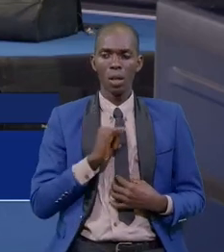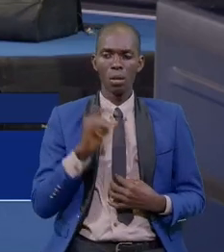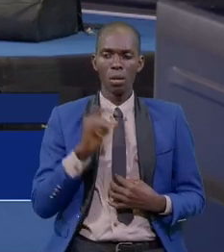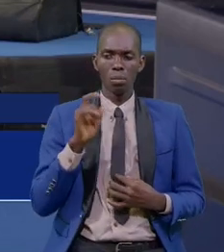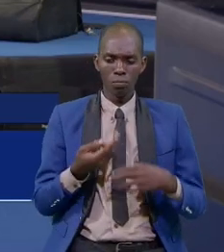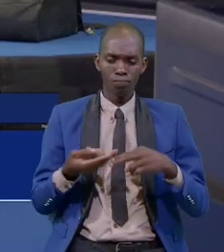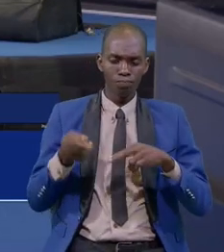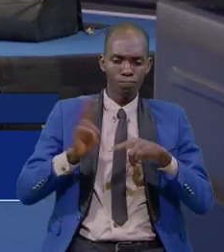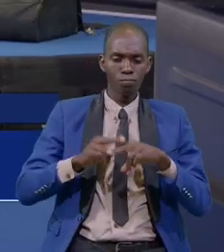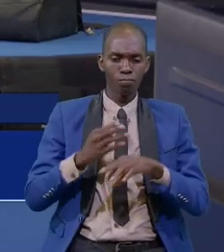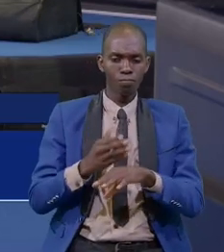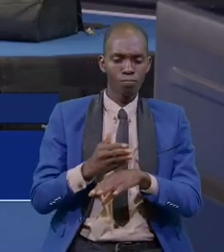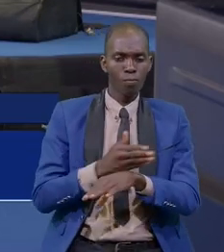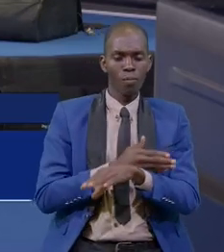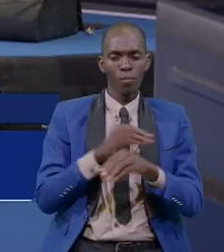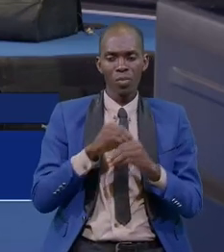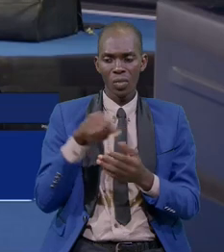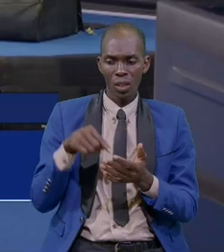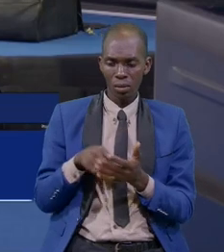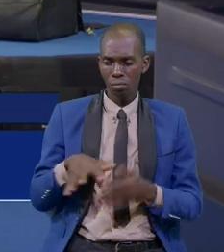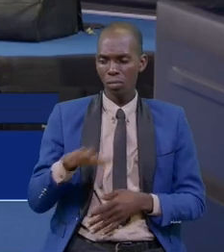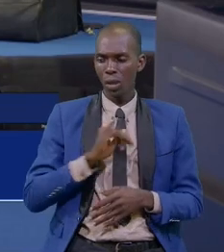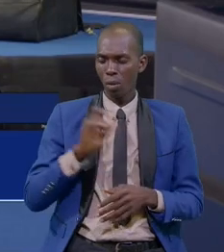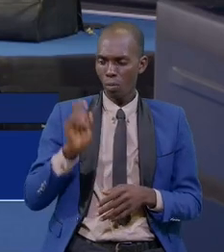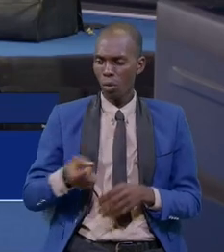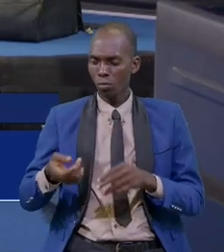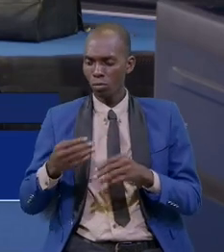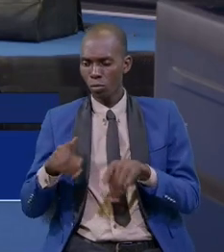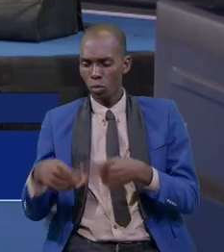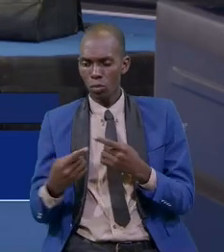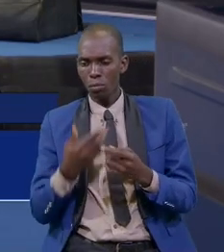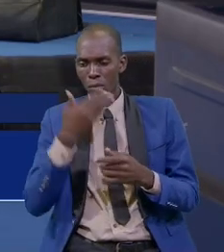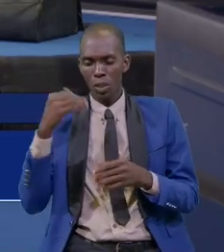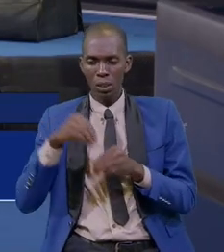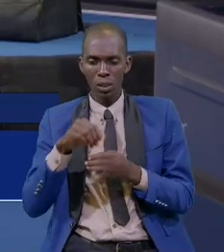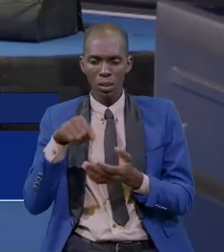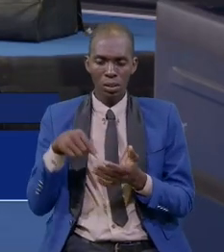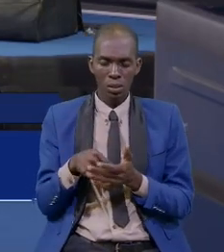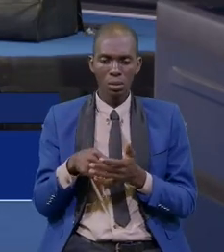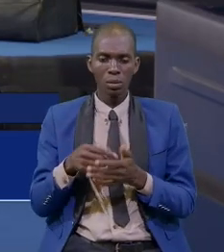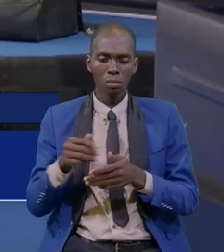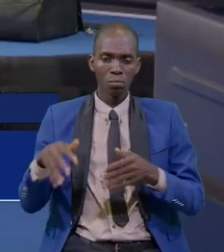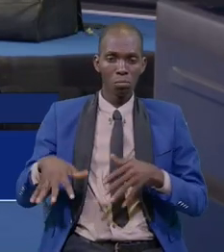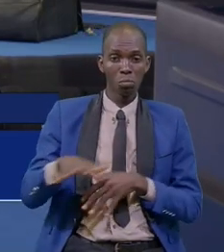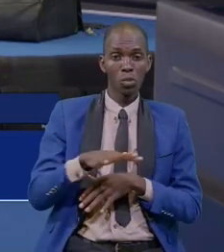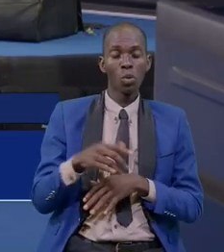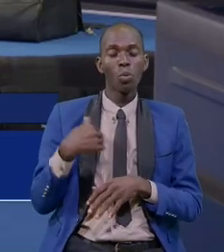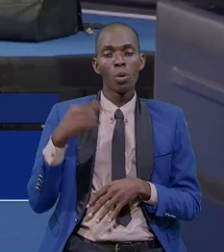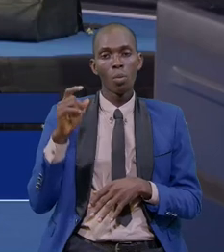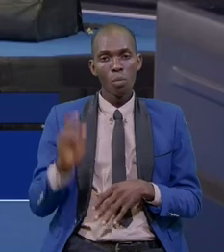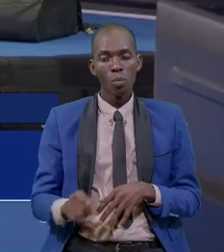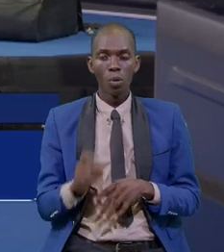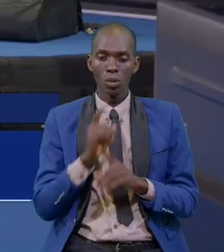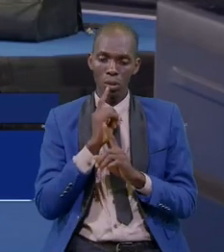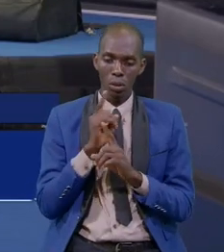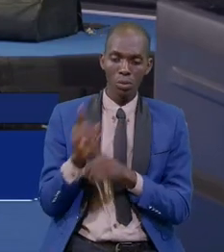je dois améliorer ce domaine, je dois penser à ce domaine, je dois aller dans ce domaine plus élevé, de cette manière plus élevée. Nous devons répondre